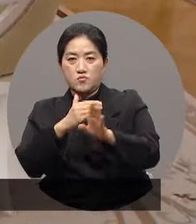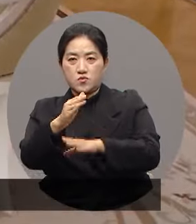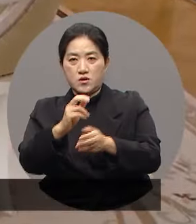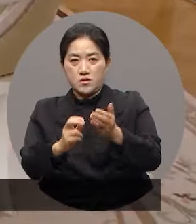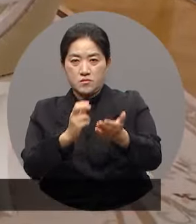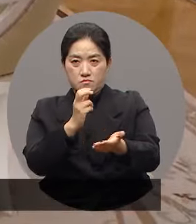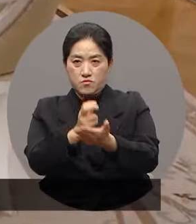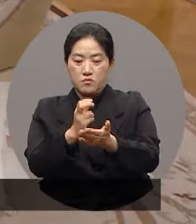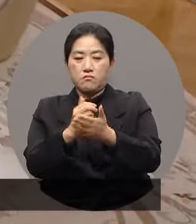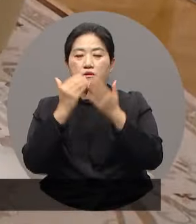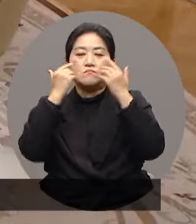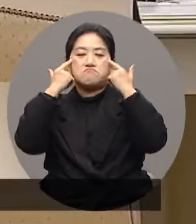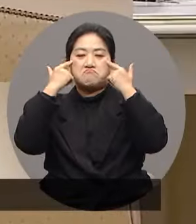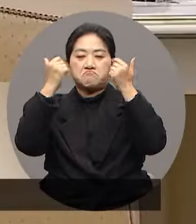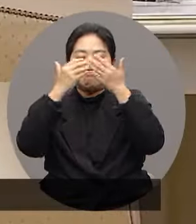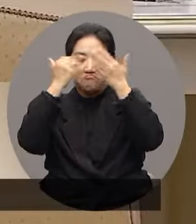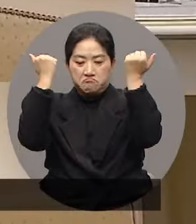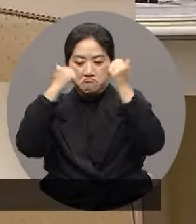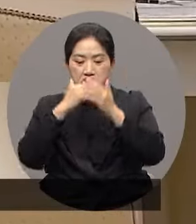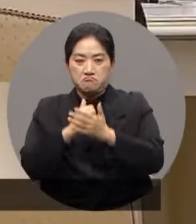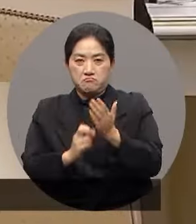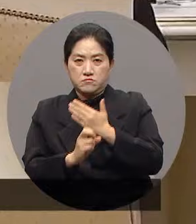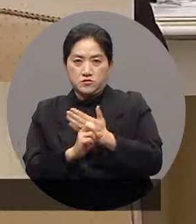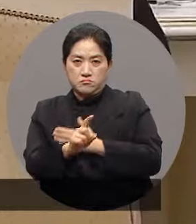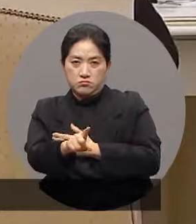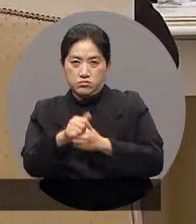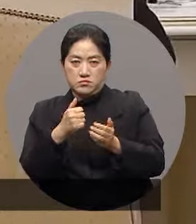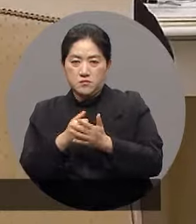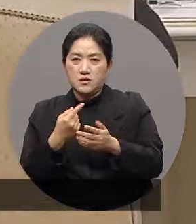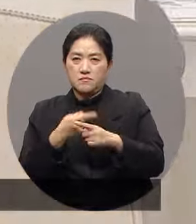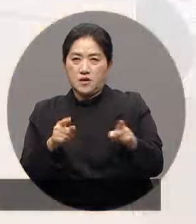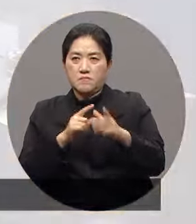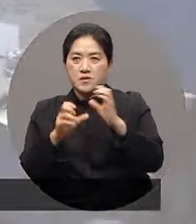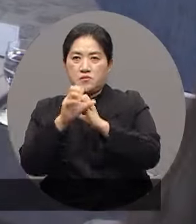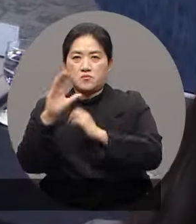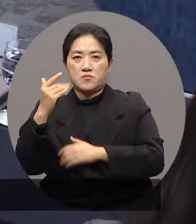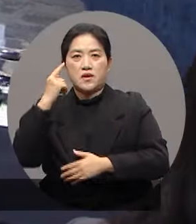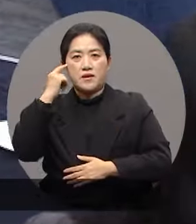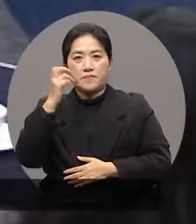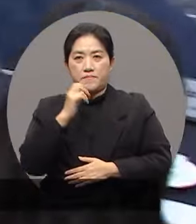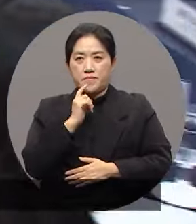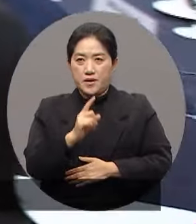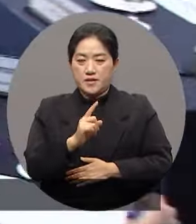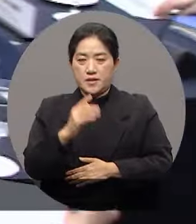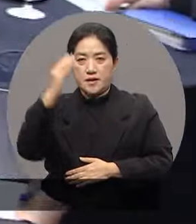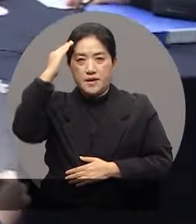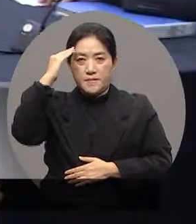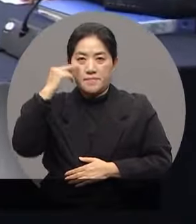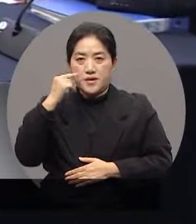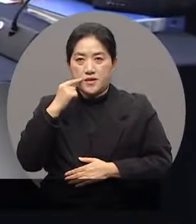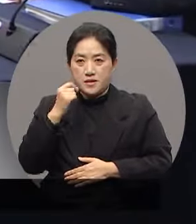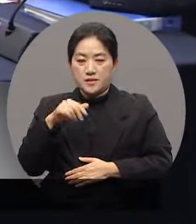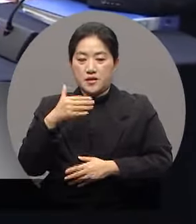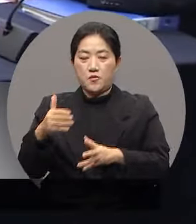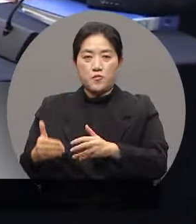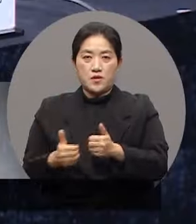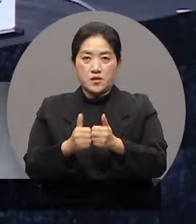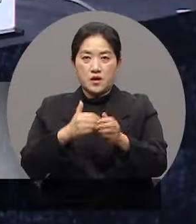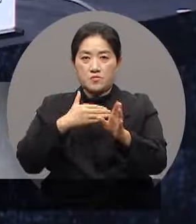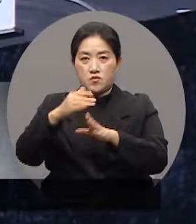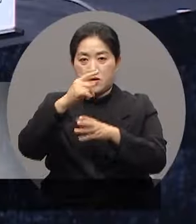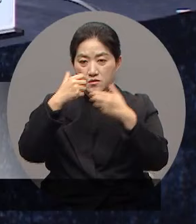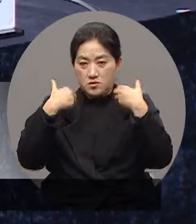규범의 노골적 위반자라는 평판만 강화하게 될 것이라고 밝혔습니다. 한미일은 이어진 회의에서 북한